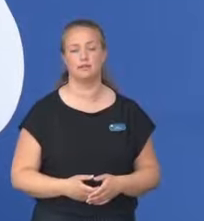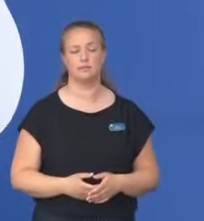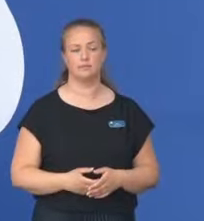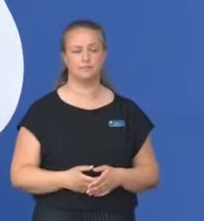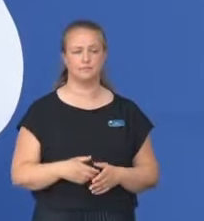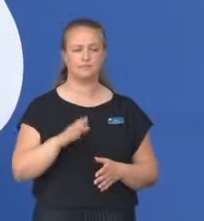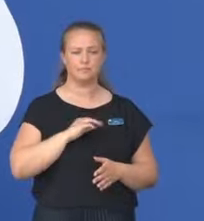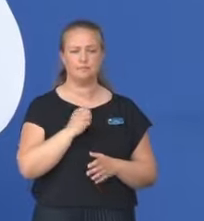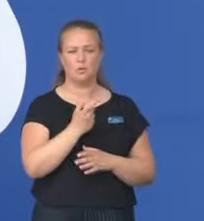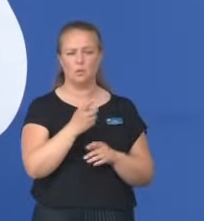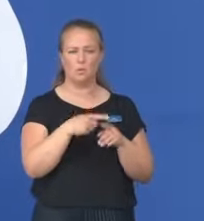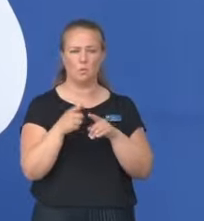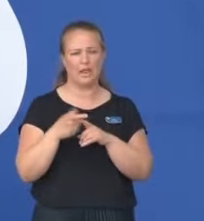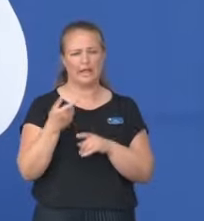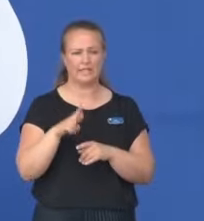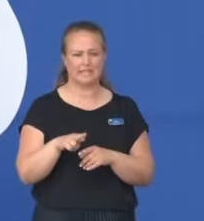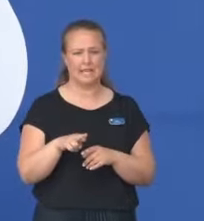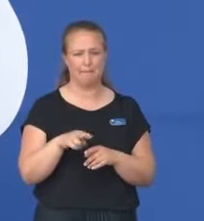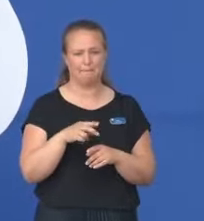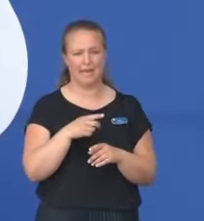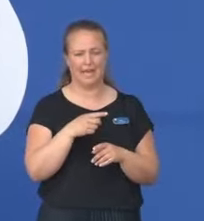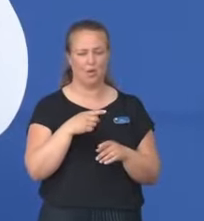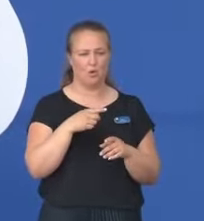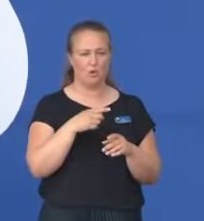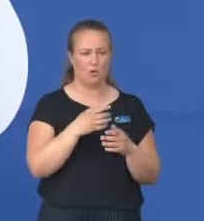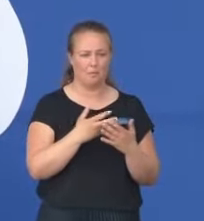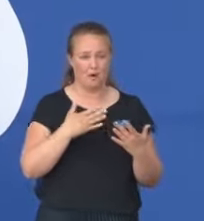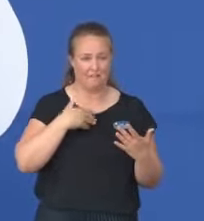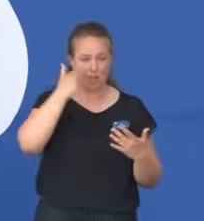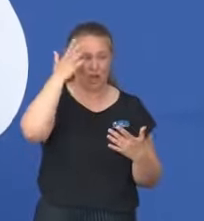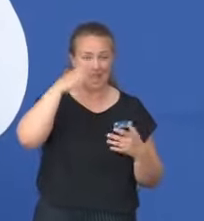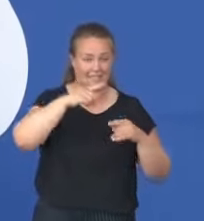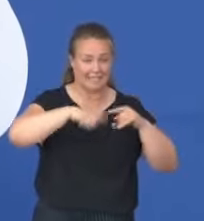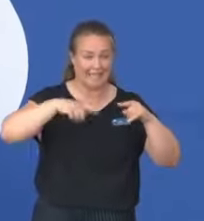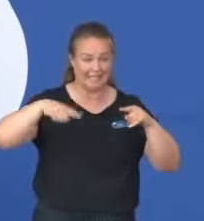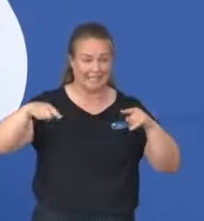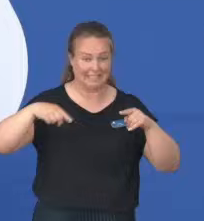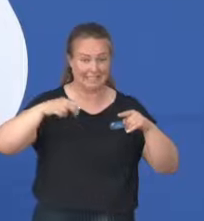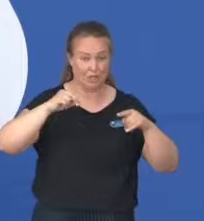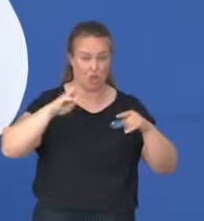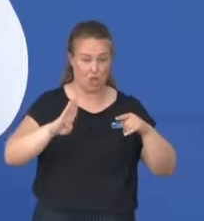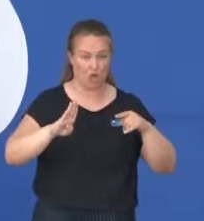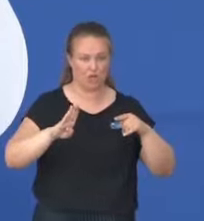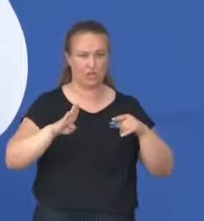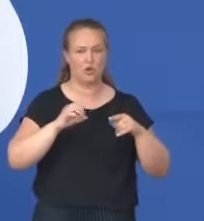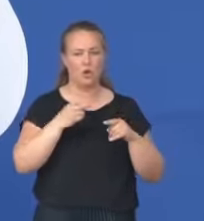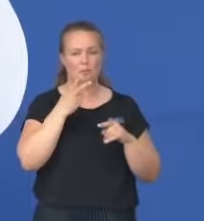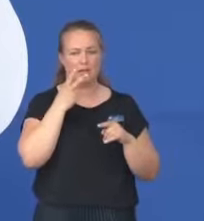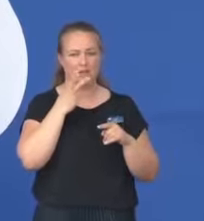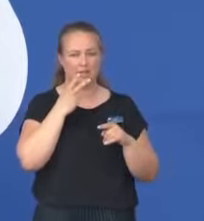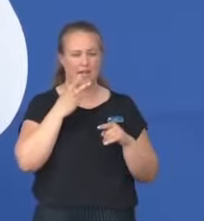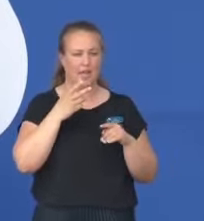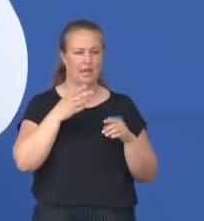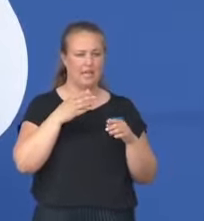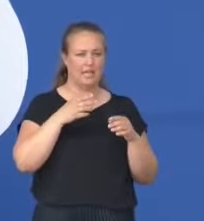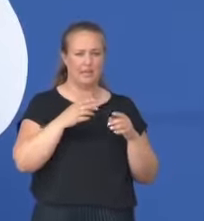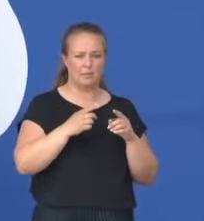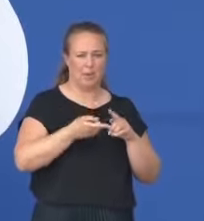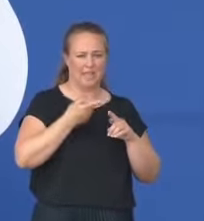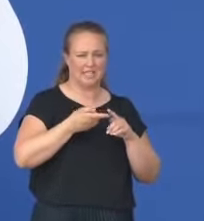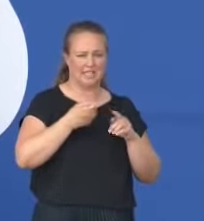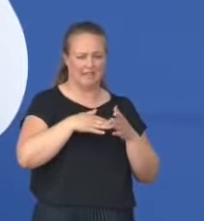olika exempel och så vidare och de som känner mig vet att jag är statistiknörd. Kollar man i de här utsatta områdena, Järvaveckans initiativet bakom Järvaveckan har själva gjort ett